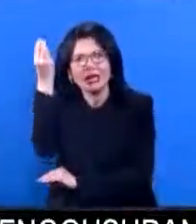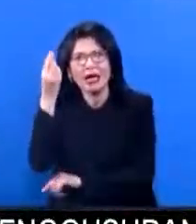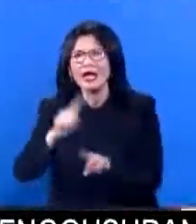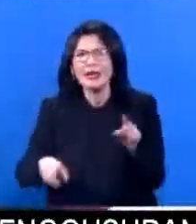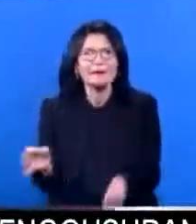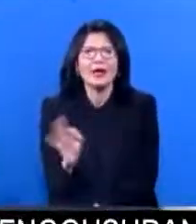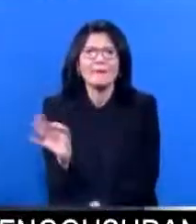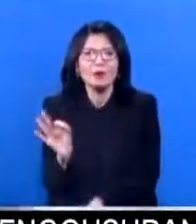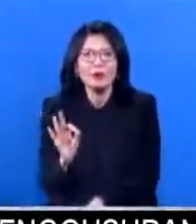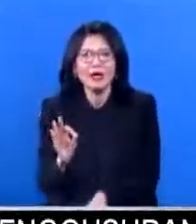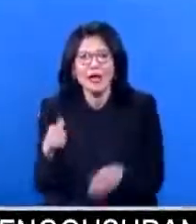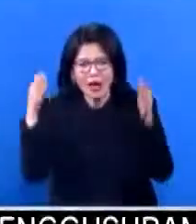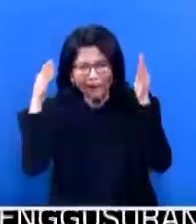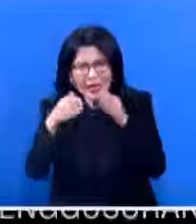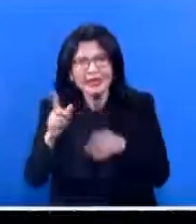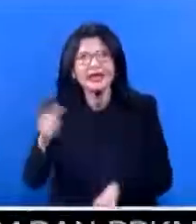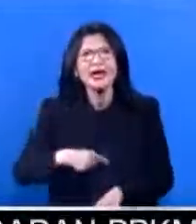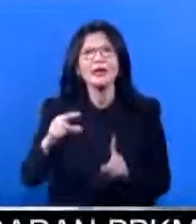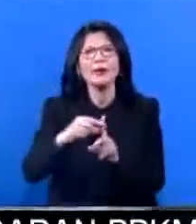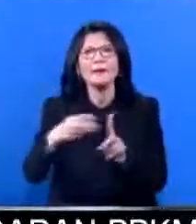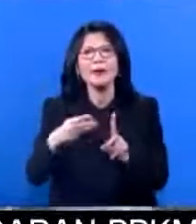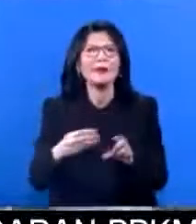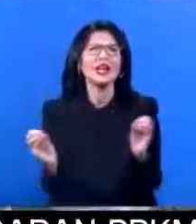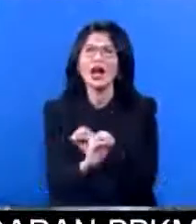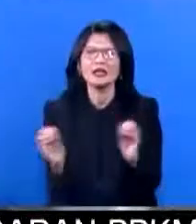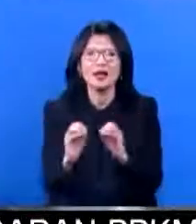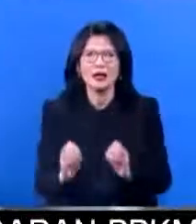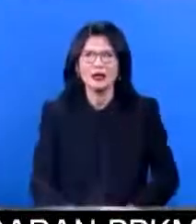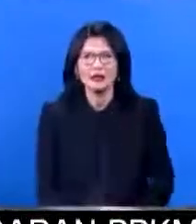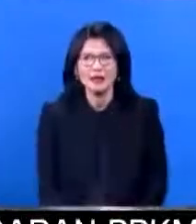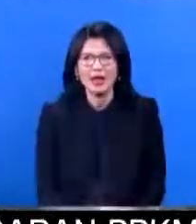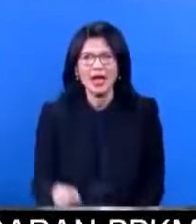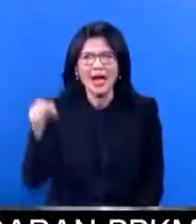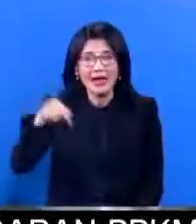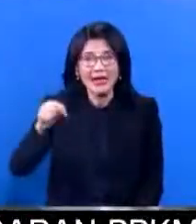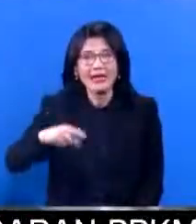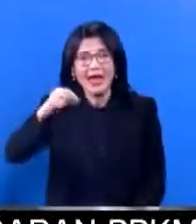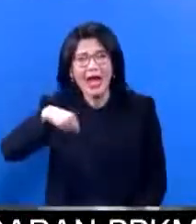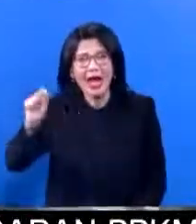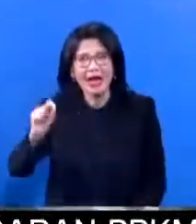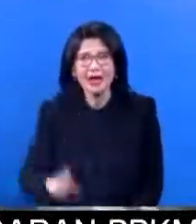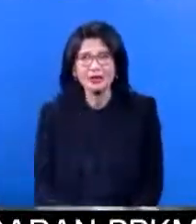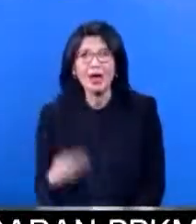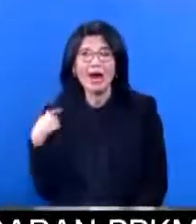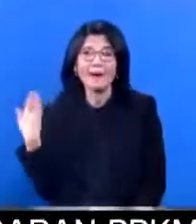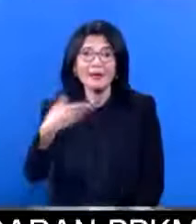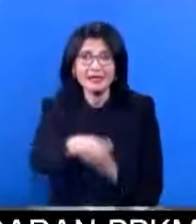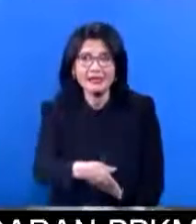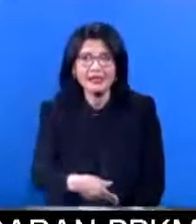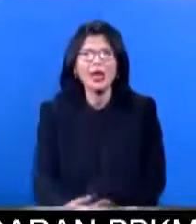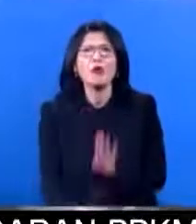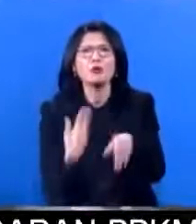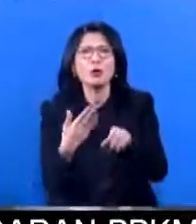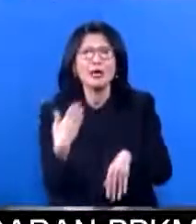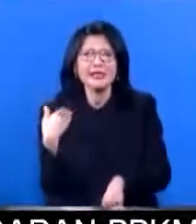juga mendapatkan perhatian dari UNHCR. So this is the UNHCR officer. We come in here for many times.